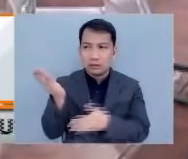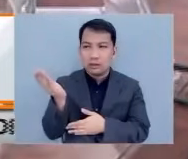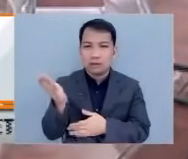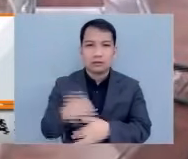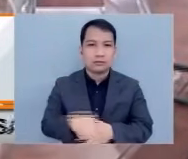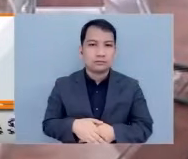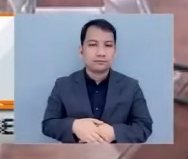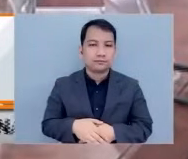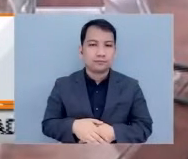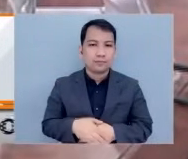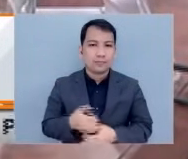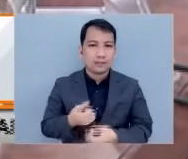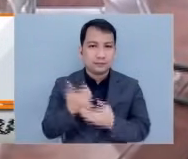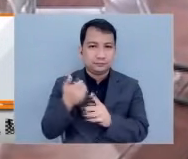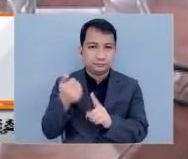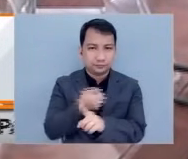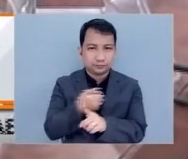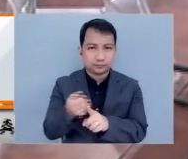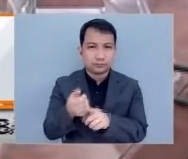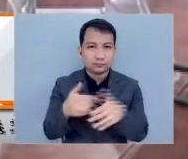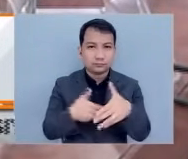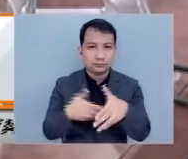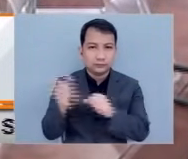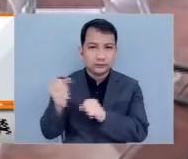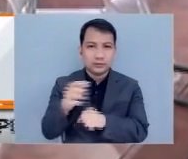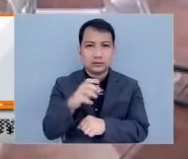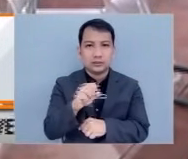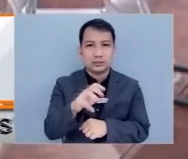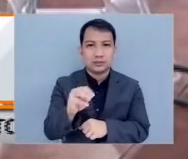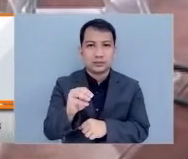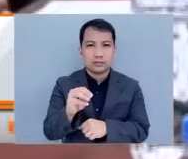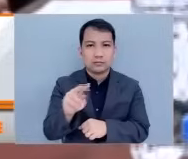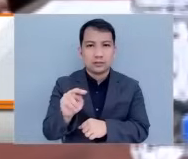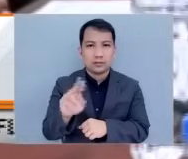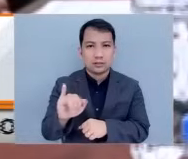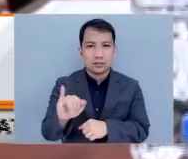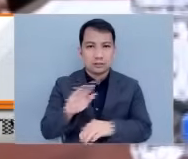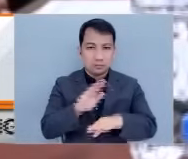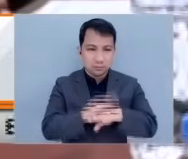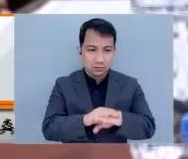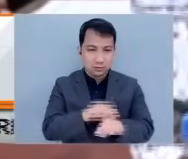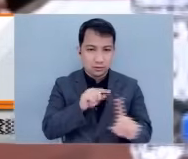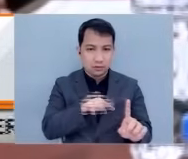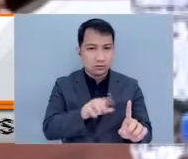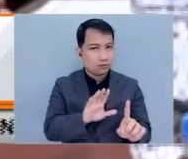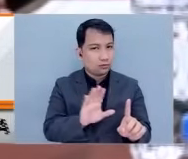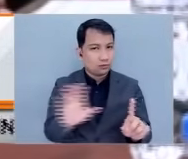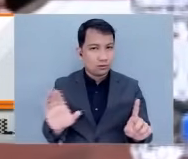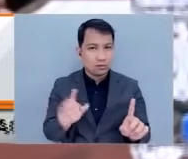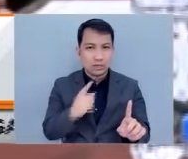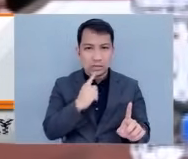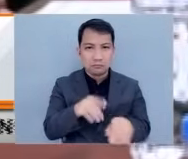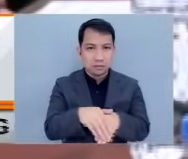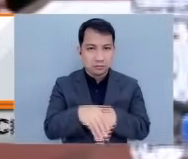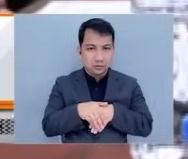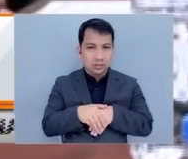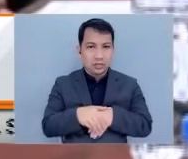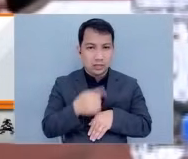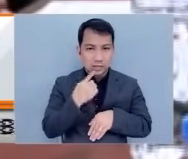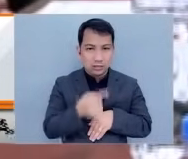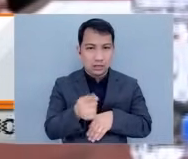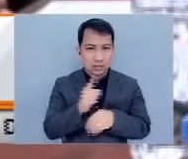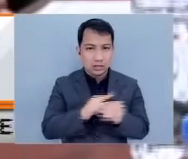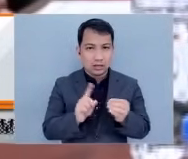ng pang-aabuso, umalis na siya sa SMNI. Dito raw siya binalaan. Huwag na huwag daw ako magsasalita tungkol sa